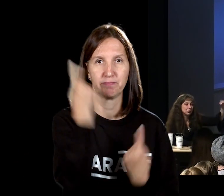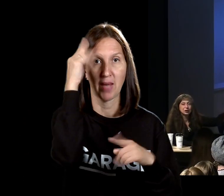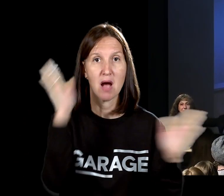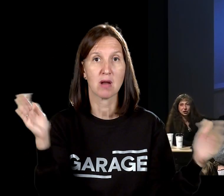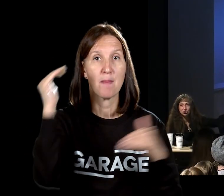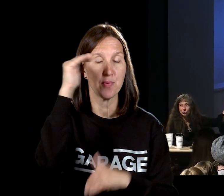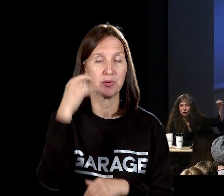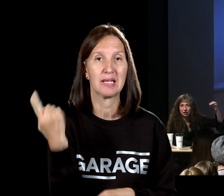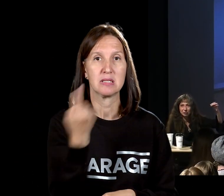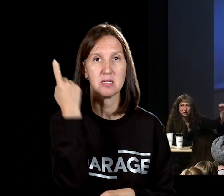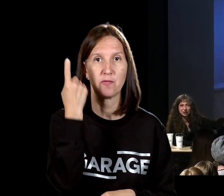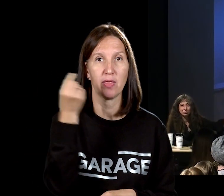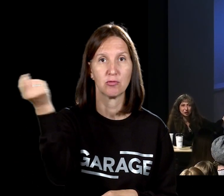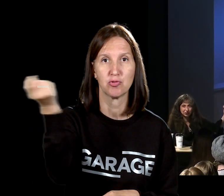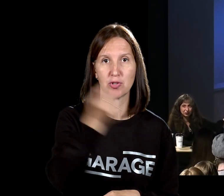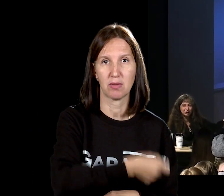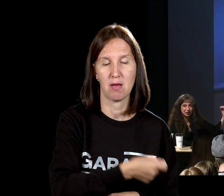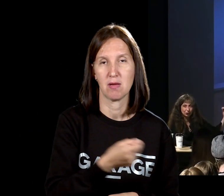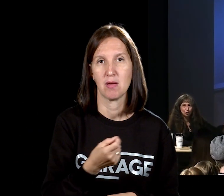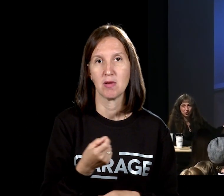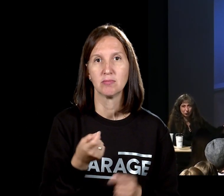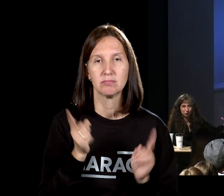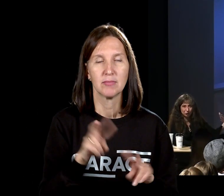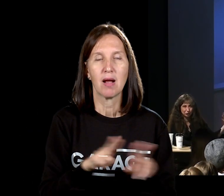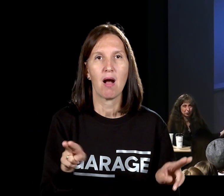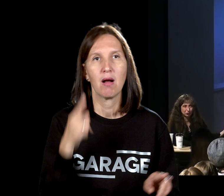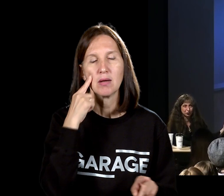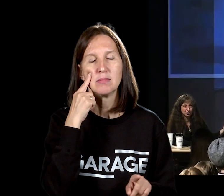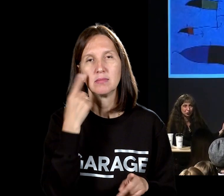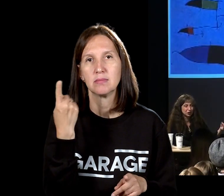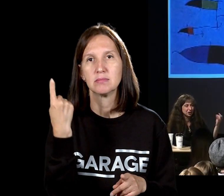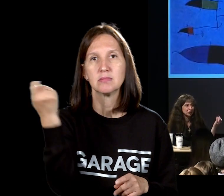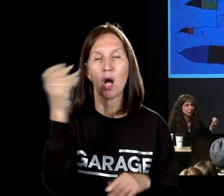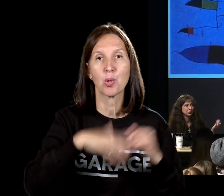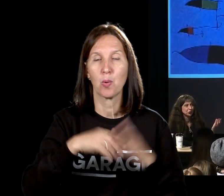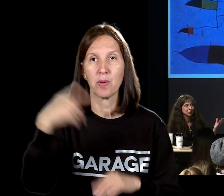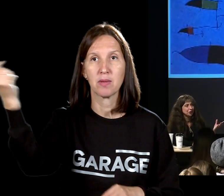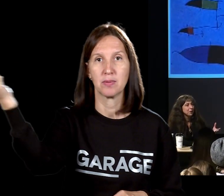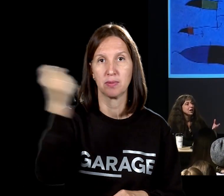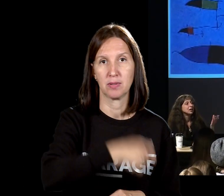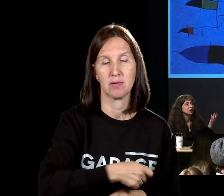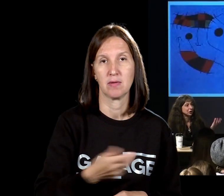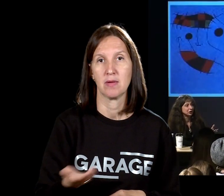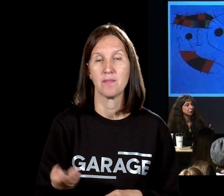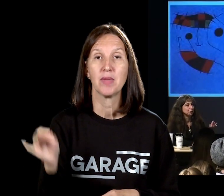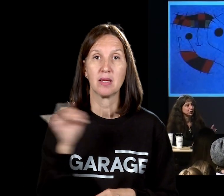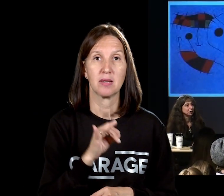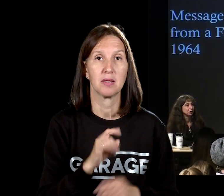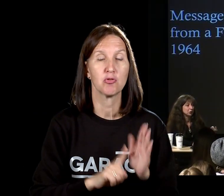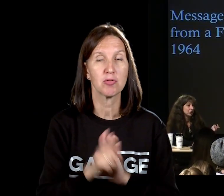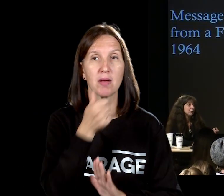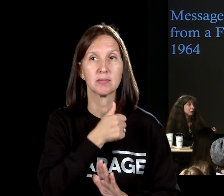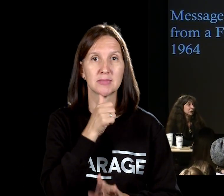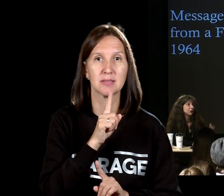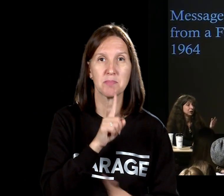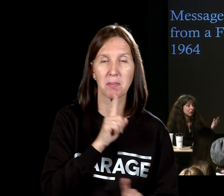с одной единственной чертой, с одним единственным действительно следом, который проведен рукой, скорее, чем с изображением, начинает